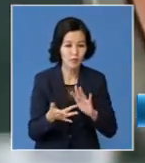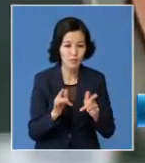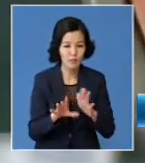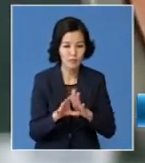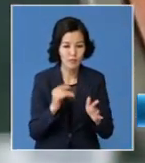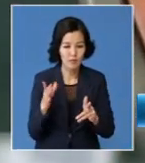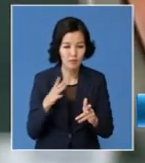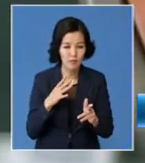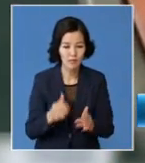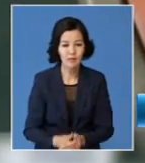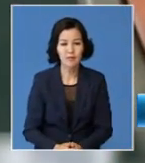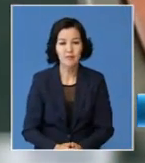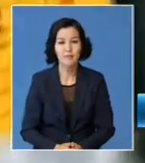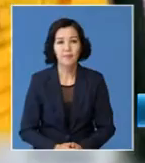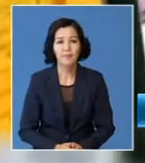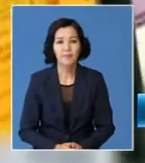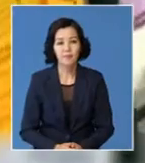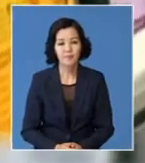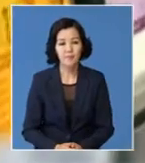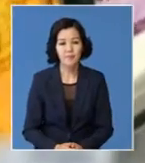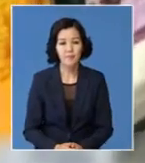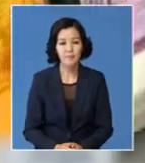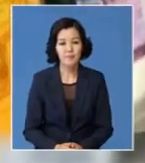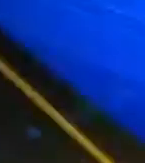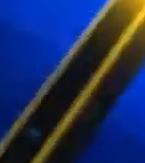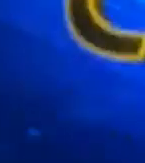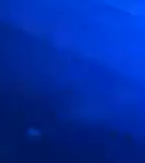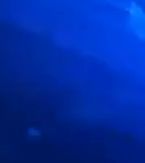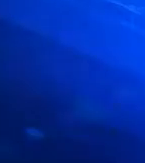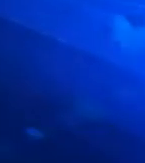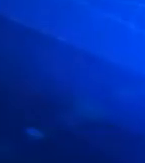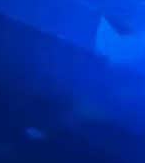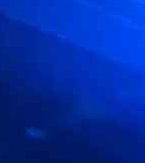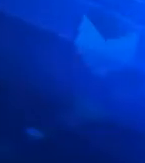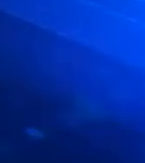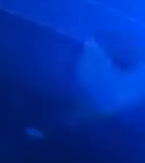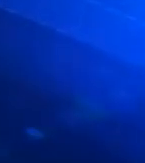Дамир Анитов и Пана Анитова по материалам интернет-ресурсов.